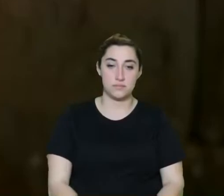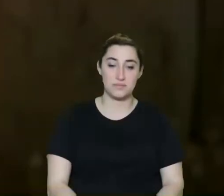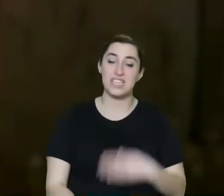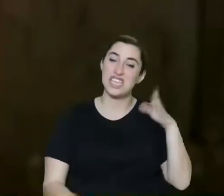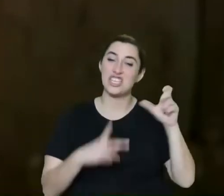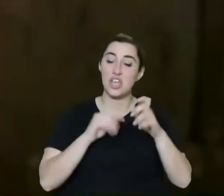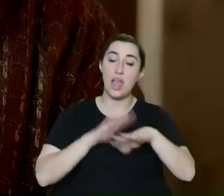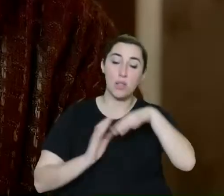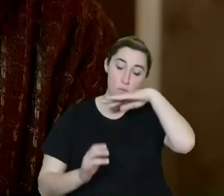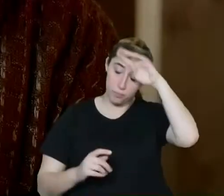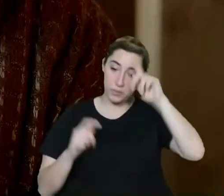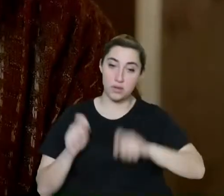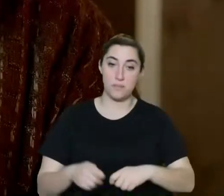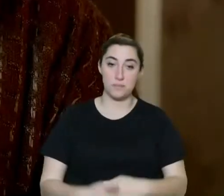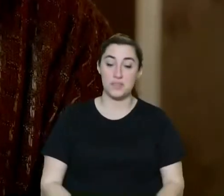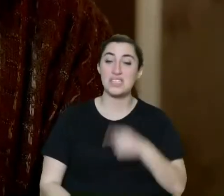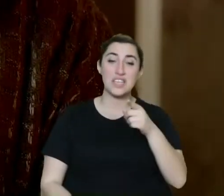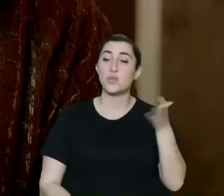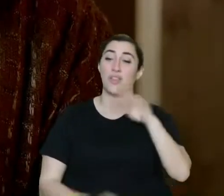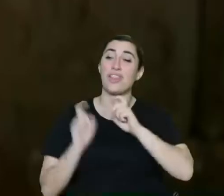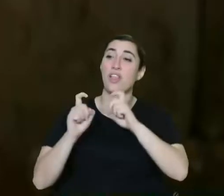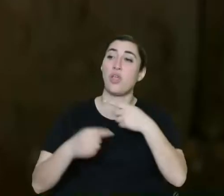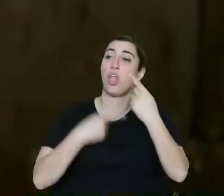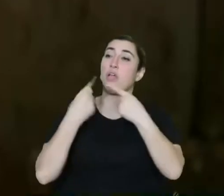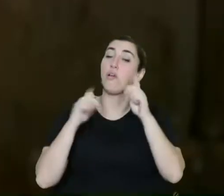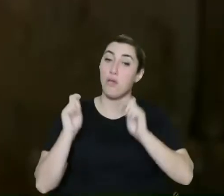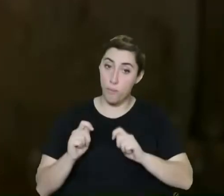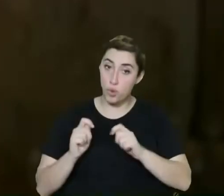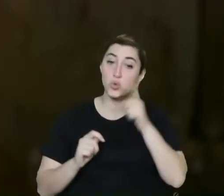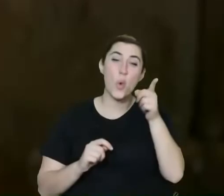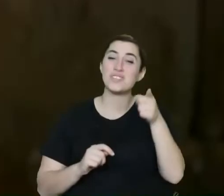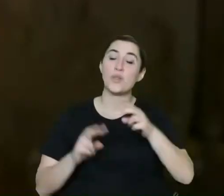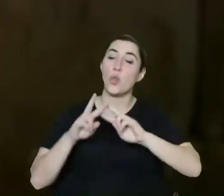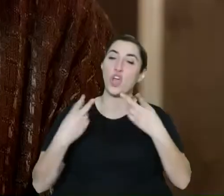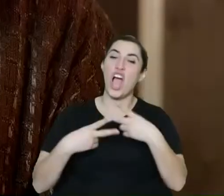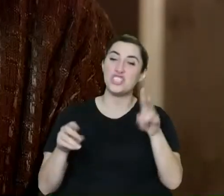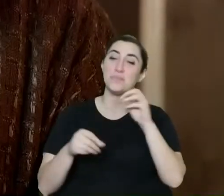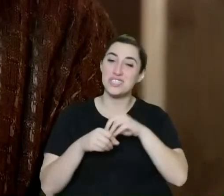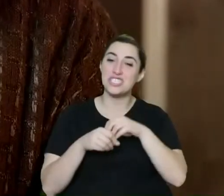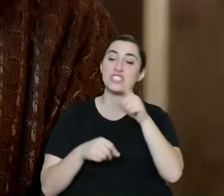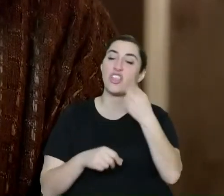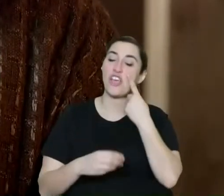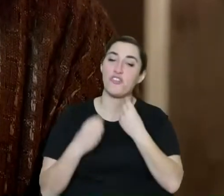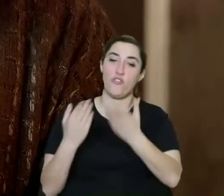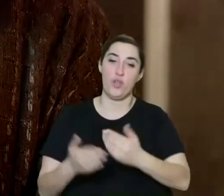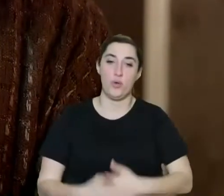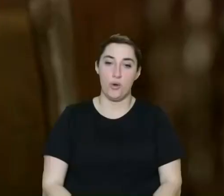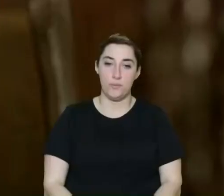Var şeyhinin elini öp. Sen ardından dedikodu türetirsin. O senin dükkanının açılması için sana kefil